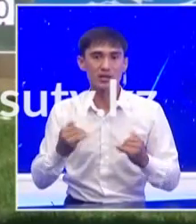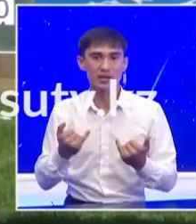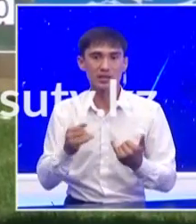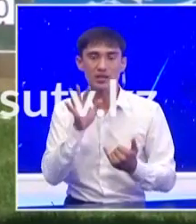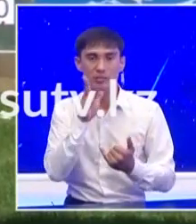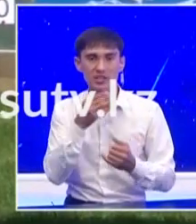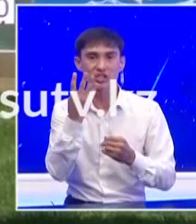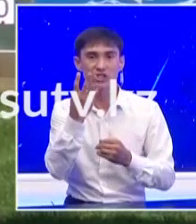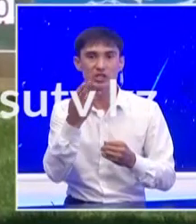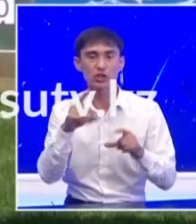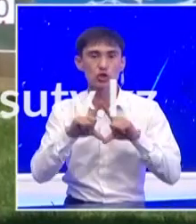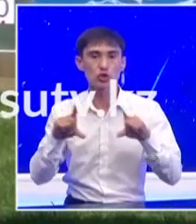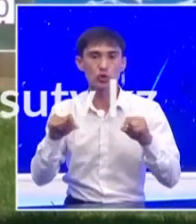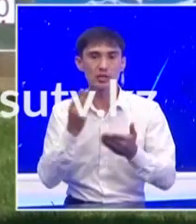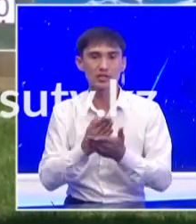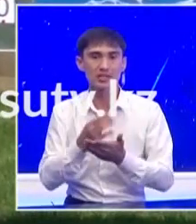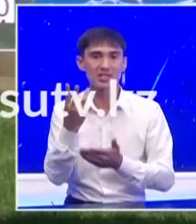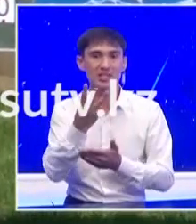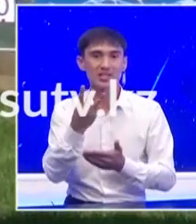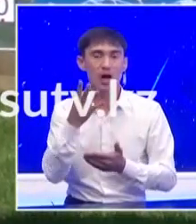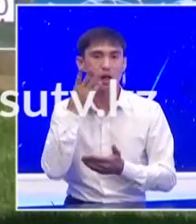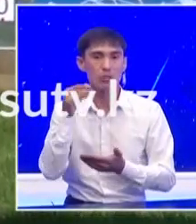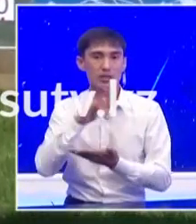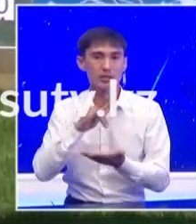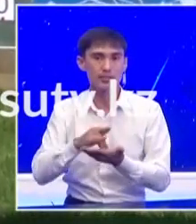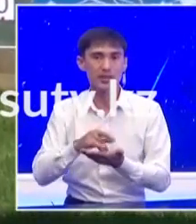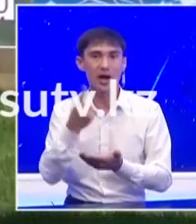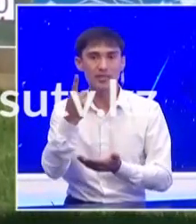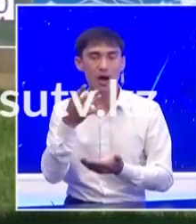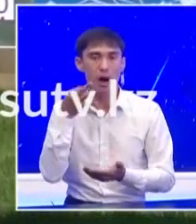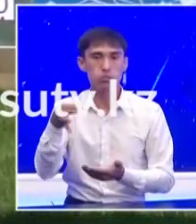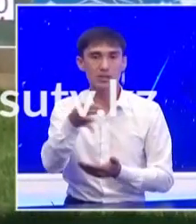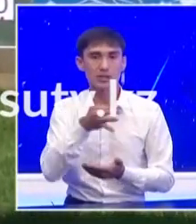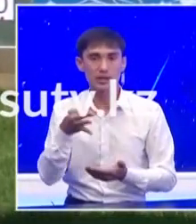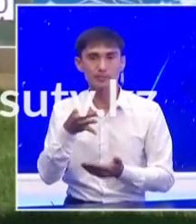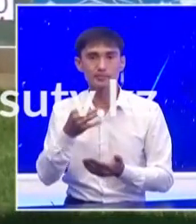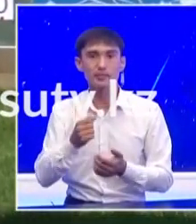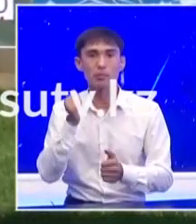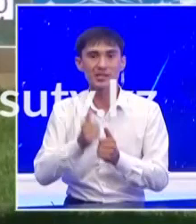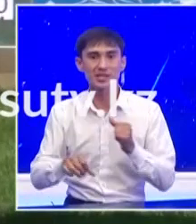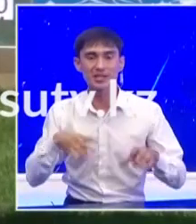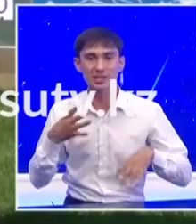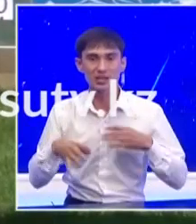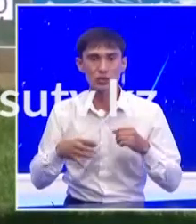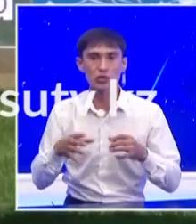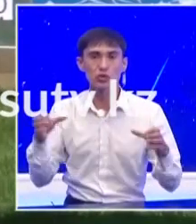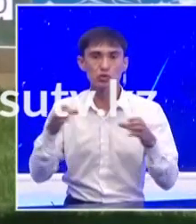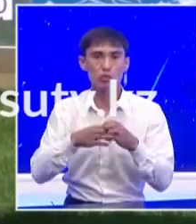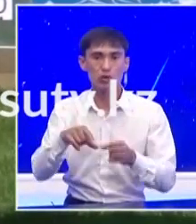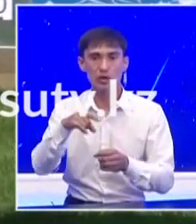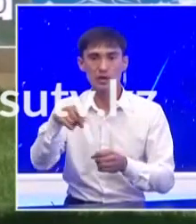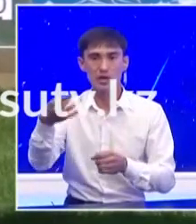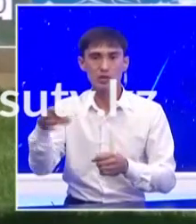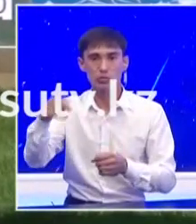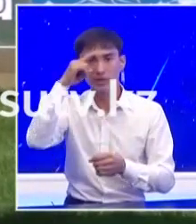уже 4 школы. 3 это с города Алматы и 1 областная. Вот. Также у нас постоянно тренируется это сборная Республики